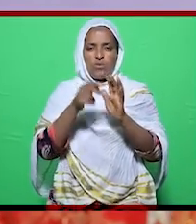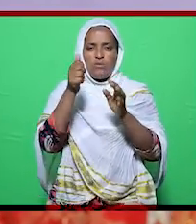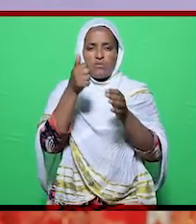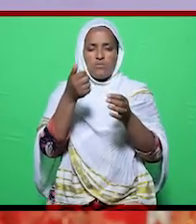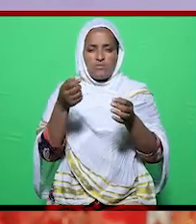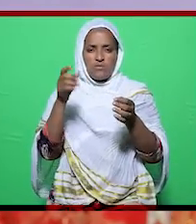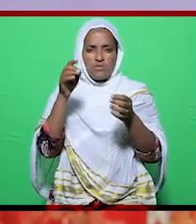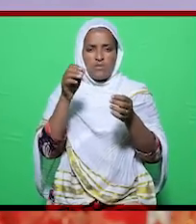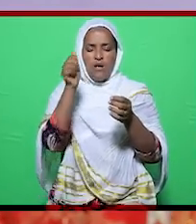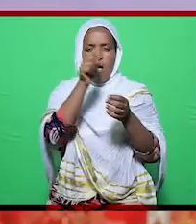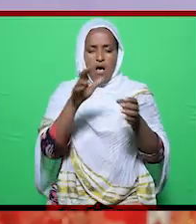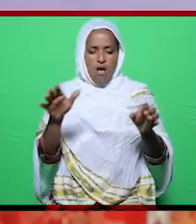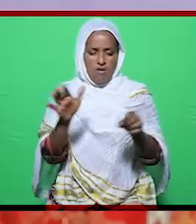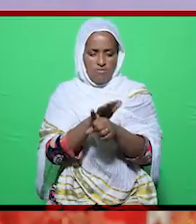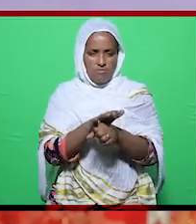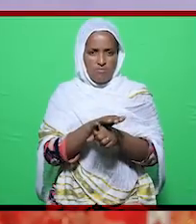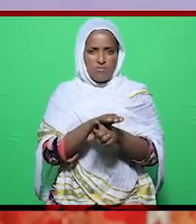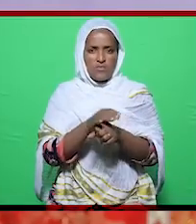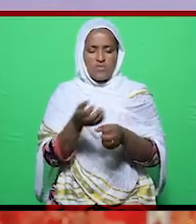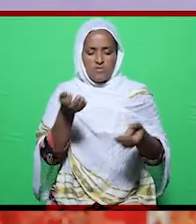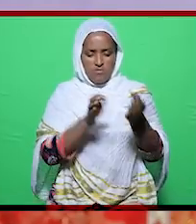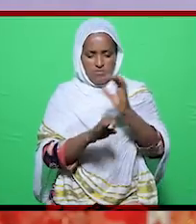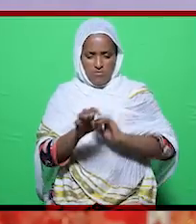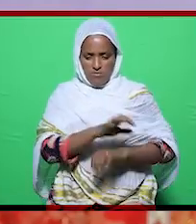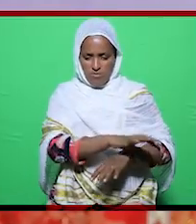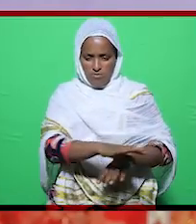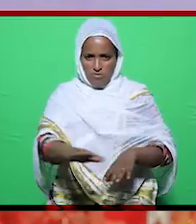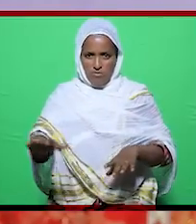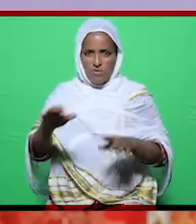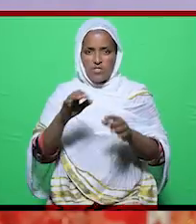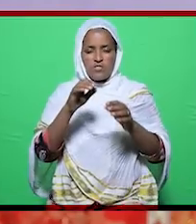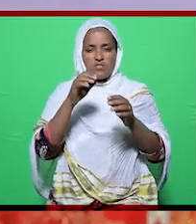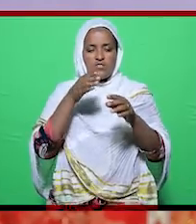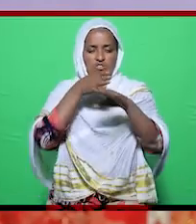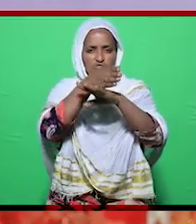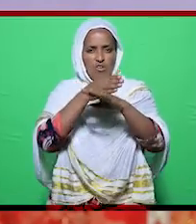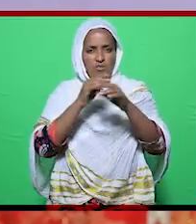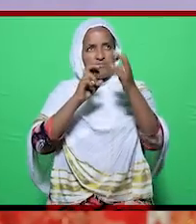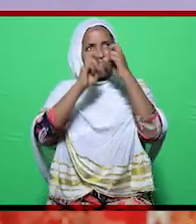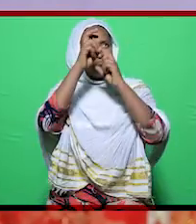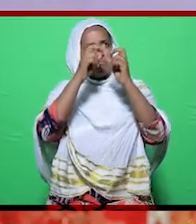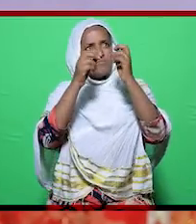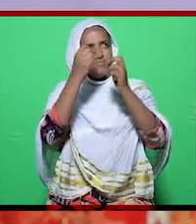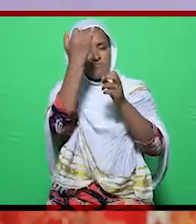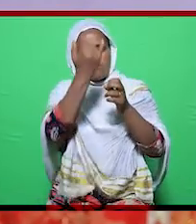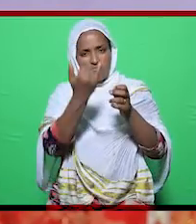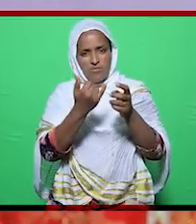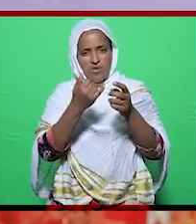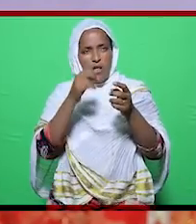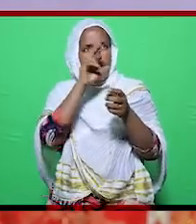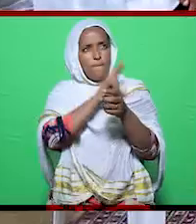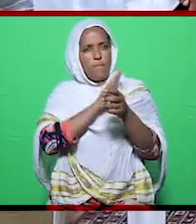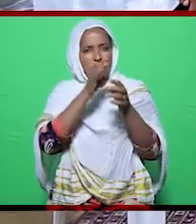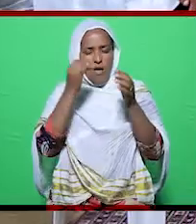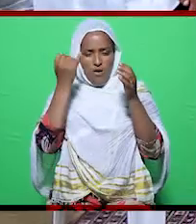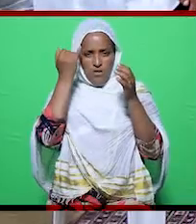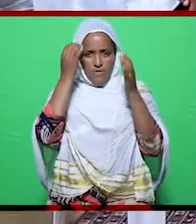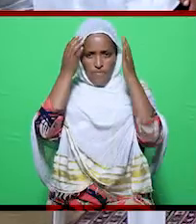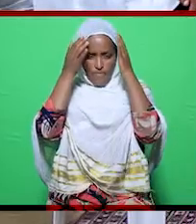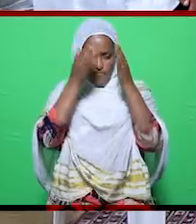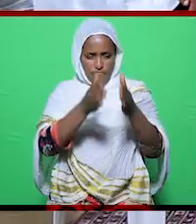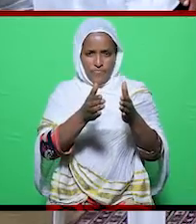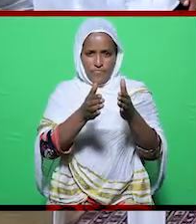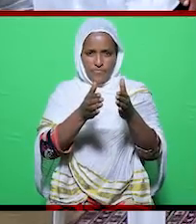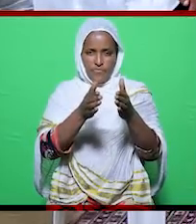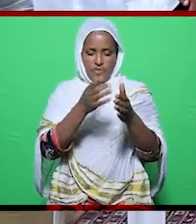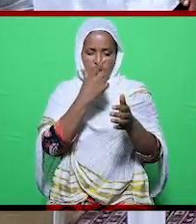የተመቻቸ አይደለም እኛ ስንስል እዚህ ስንስል ማለት ነው ለአርማታ ተብሎ የተስተካከለ እንጨት ላይ ወጥተን ነው ስዕል